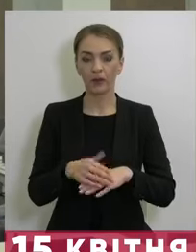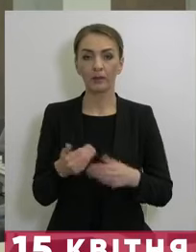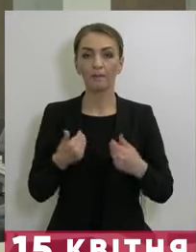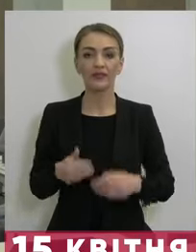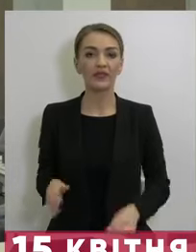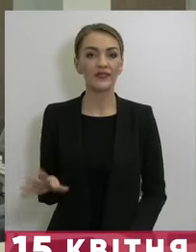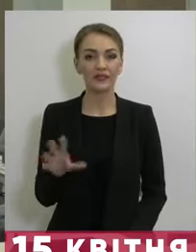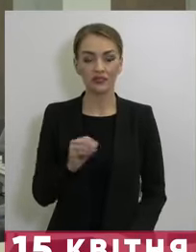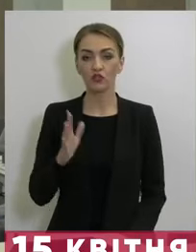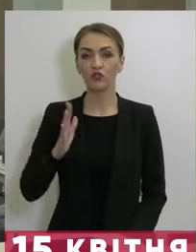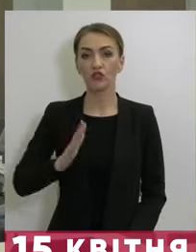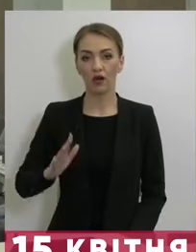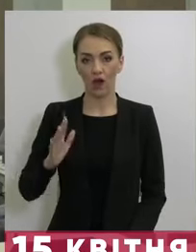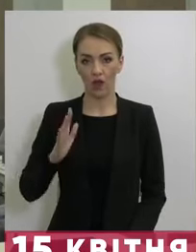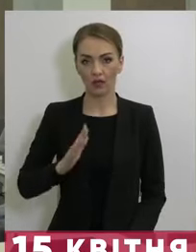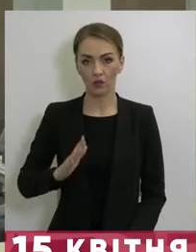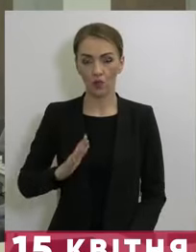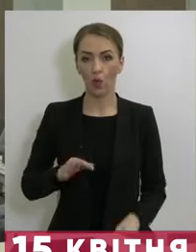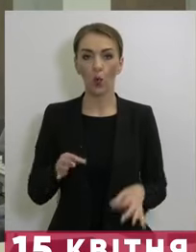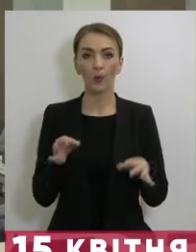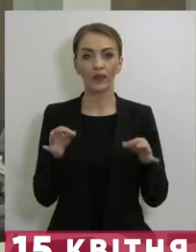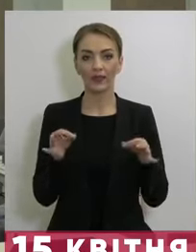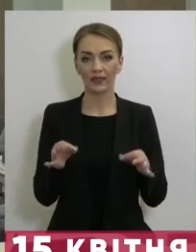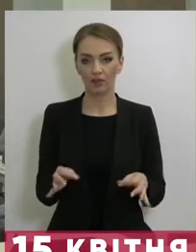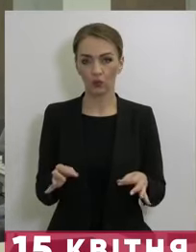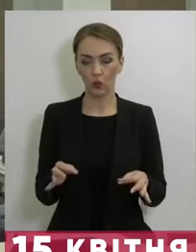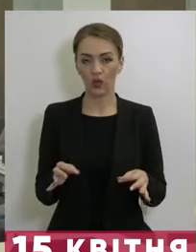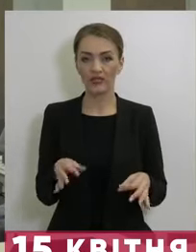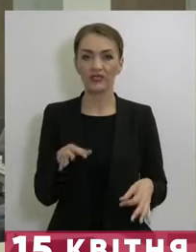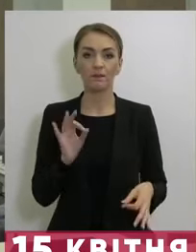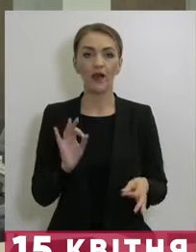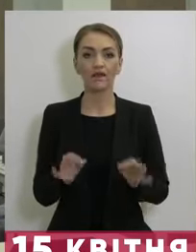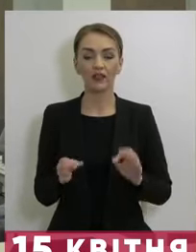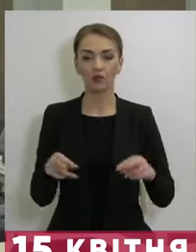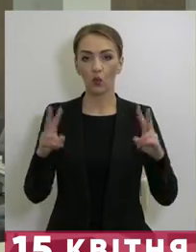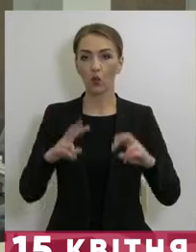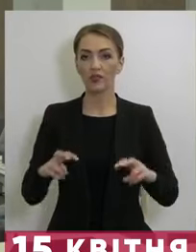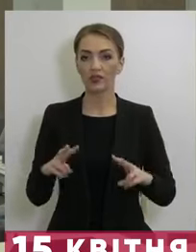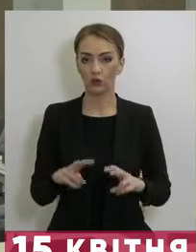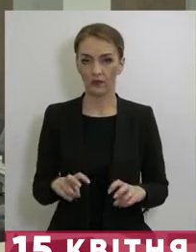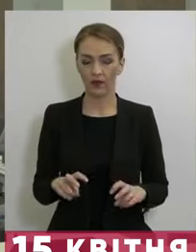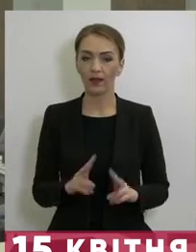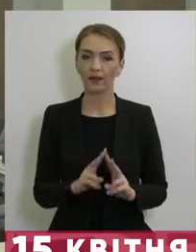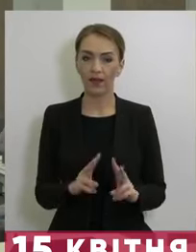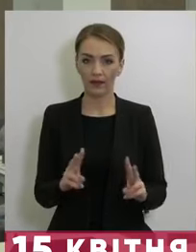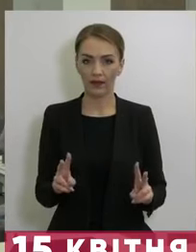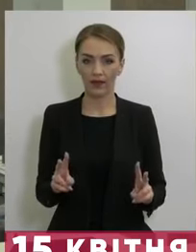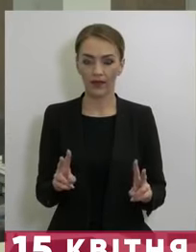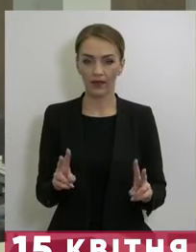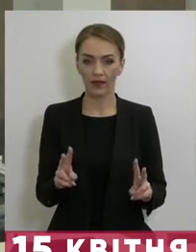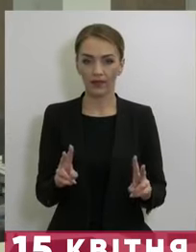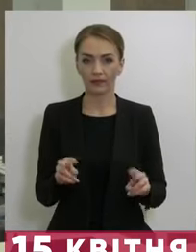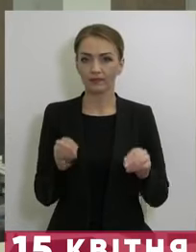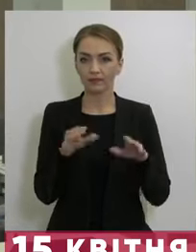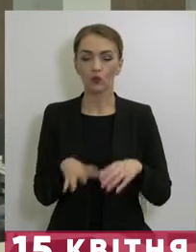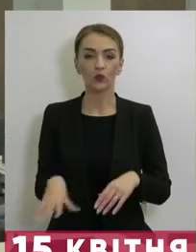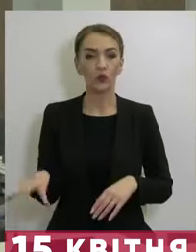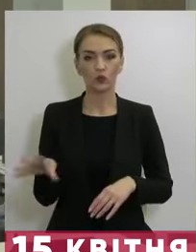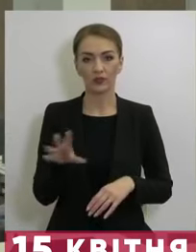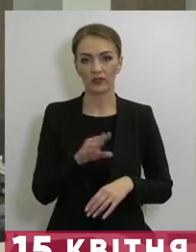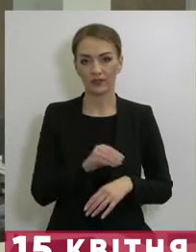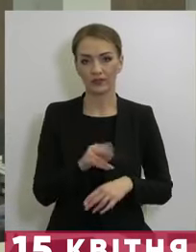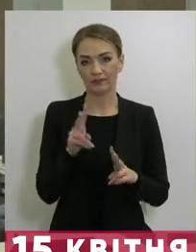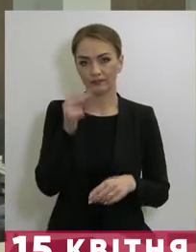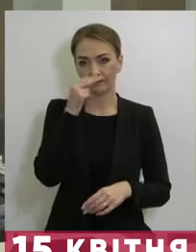Ми всі чекаємо об'єктивного, справедливого розслідування, яке розставить усі